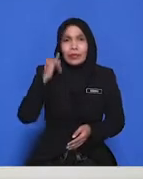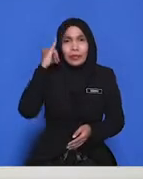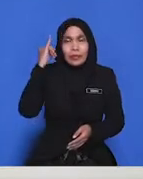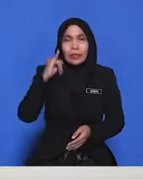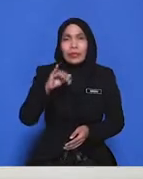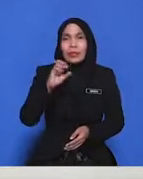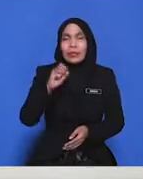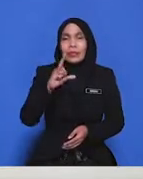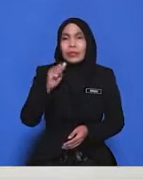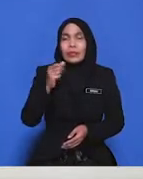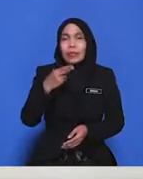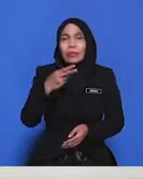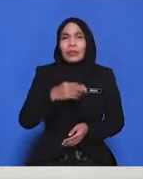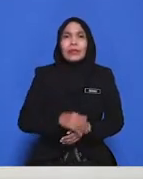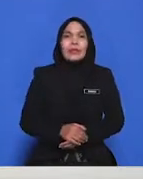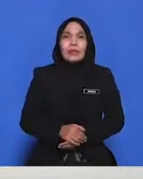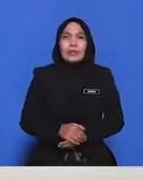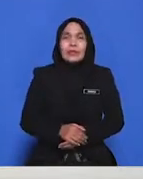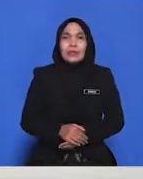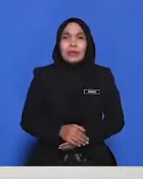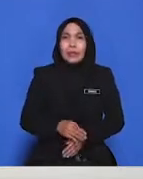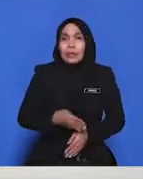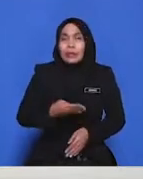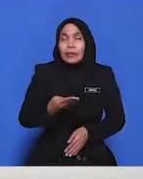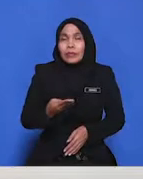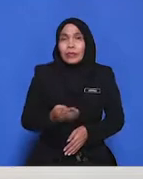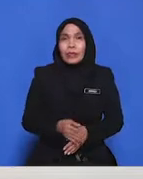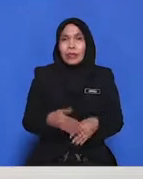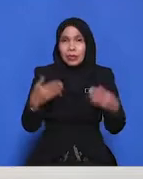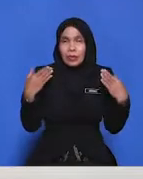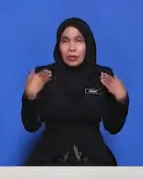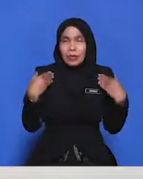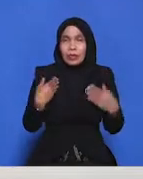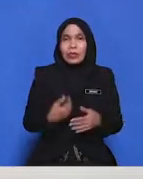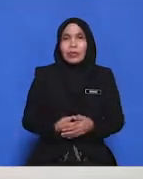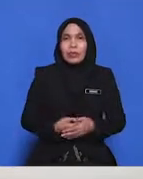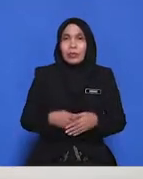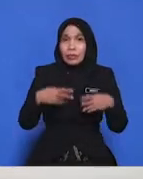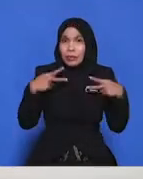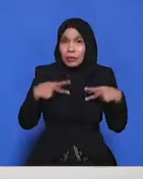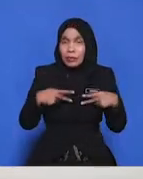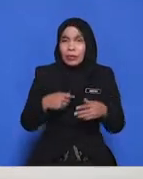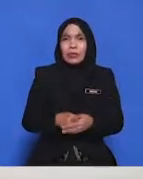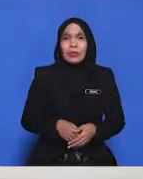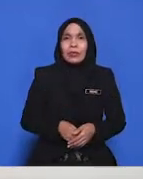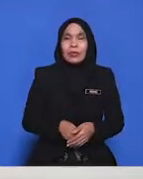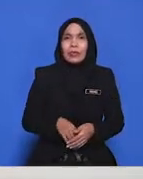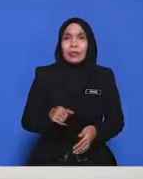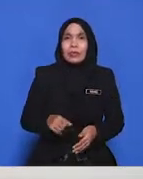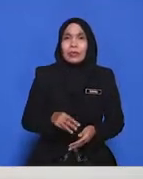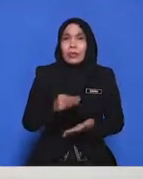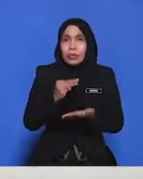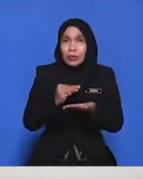Sebab beliau memiliki kepribadian dan jati diri yang mulia dan patut